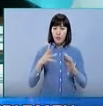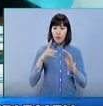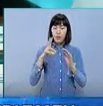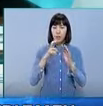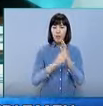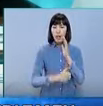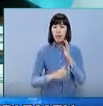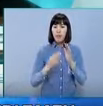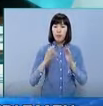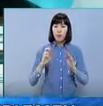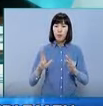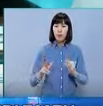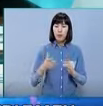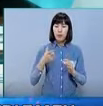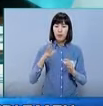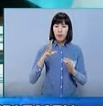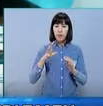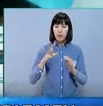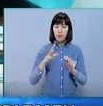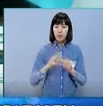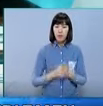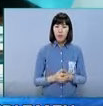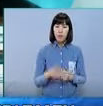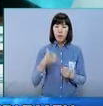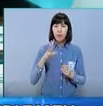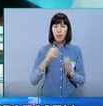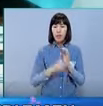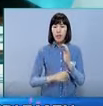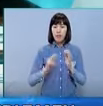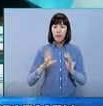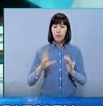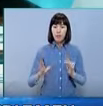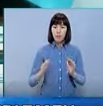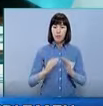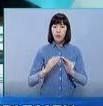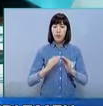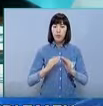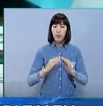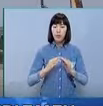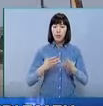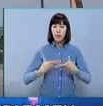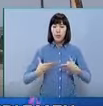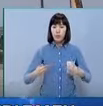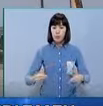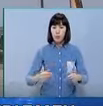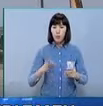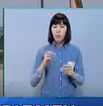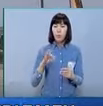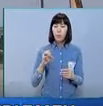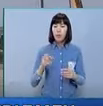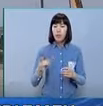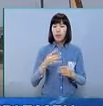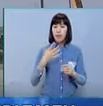мінекей. Яғни 1000 жатқан 560 пәтер мысалы үйді пайдалануға көктемде қолданғызды. Отырар мөлтек ауданында